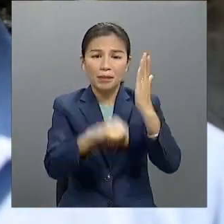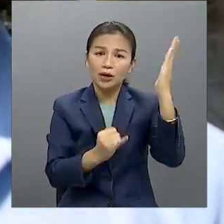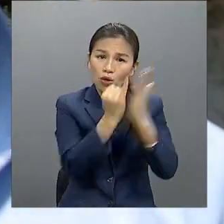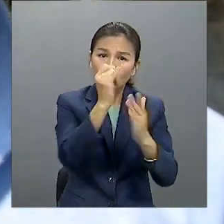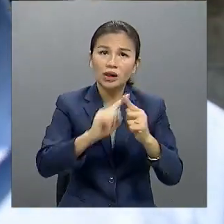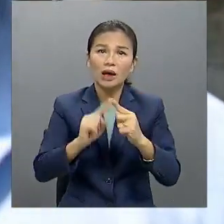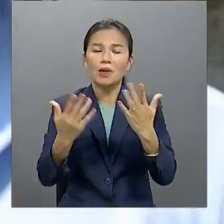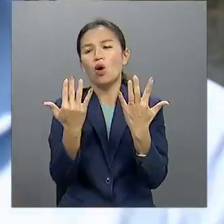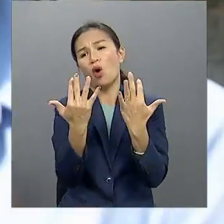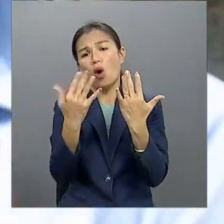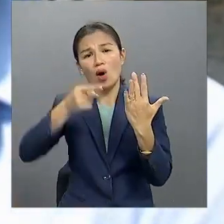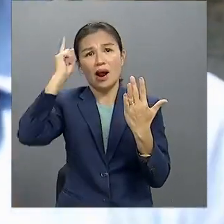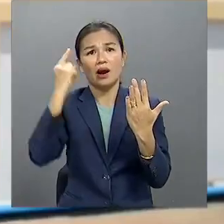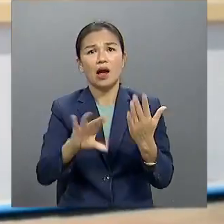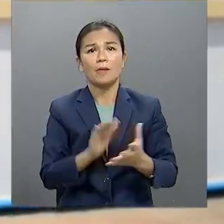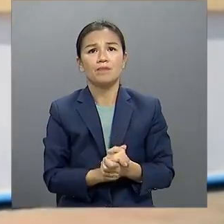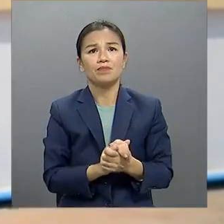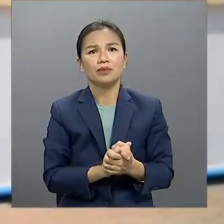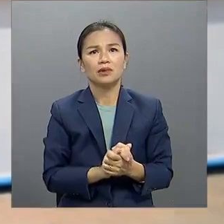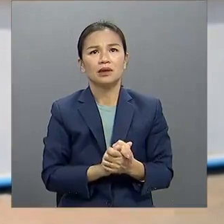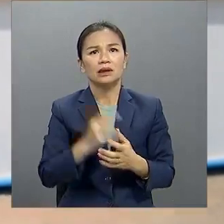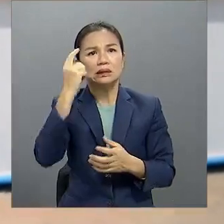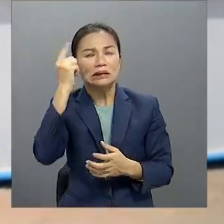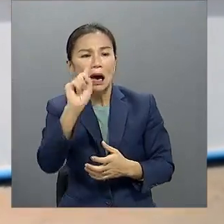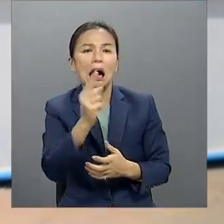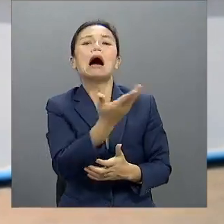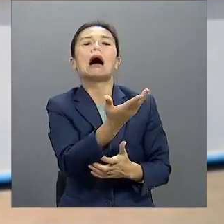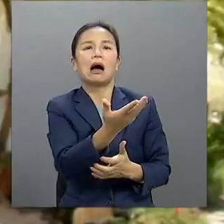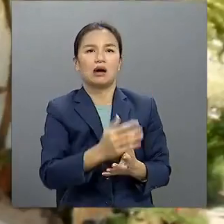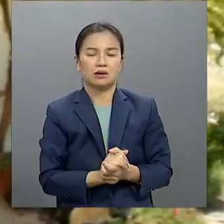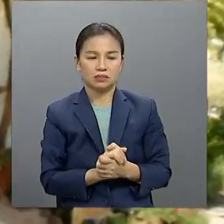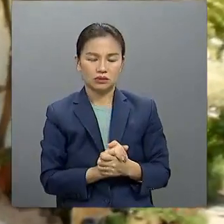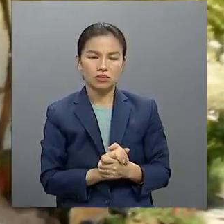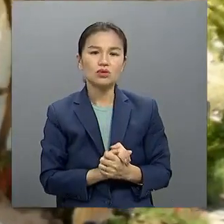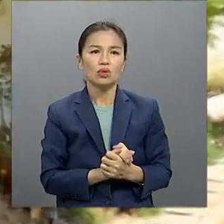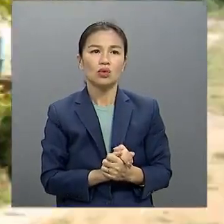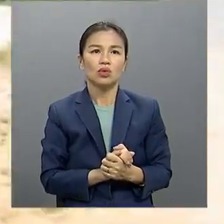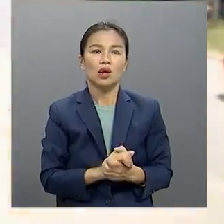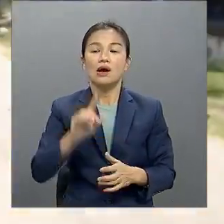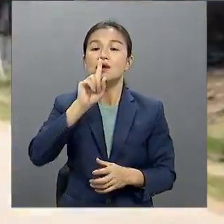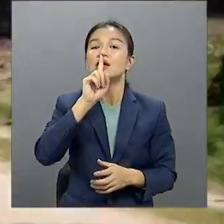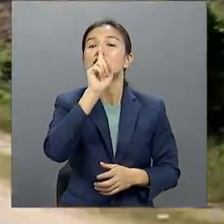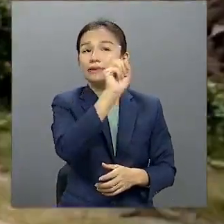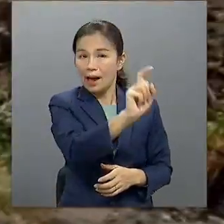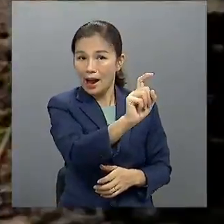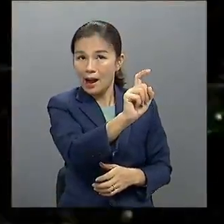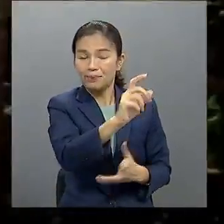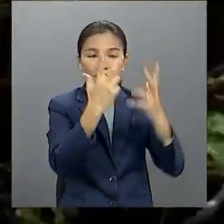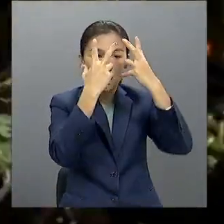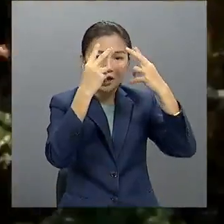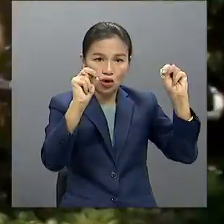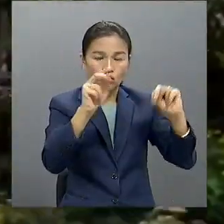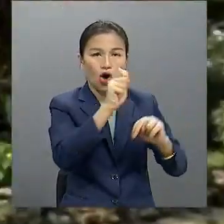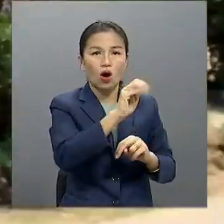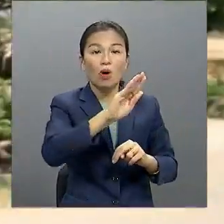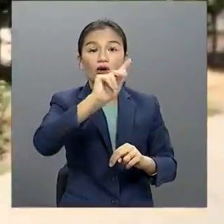แล้วนี่ดีแล้วไทย PTS ยังเร็วกว่ายังมา ทีมข่าวก็สอบถามไปยังนายทวีปบุญวรค่ะท่านเป็นนายกอบต.สวายคนปัจจุบันนี่แ